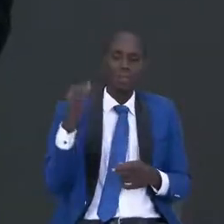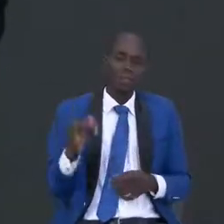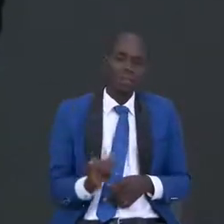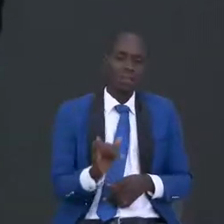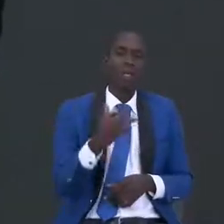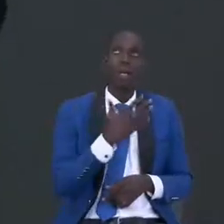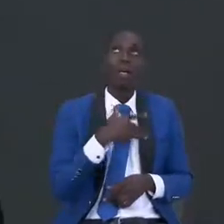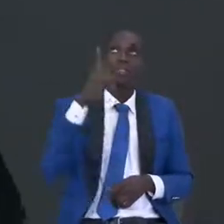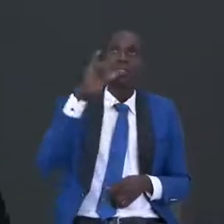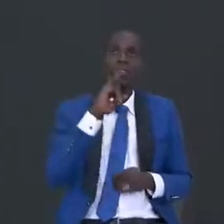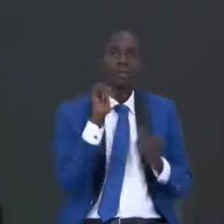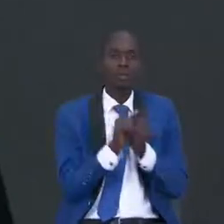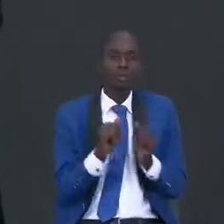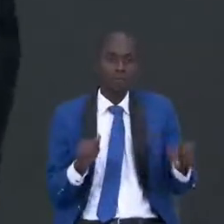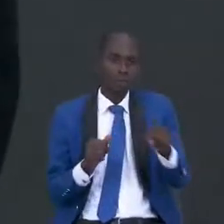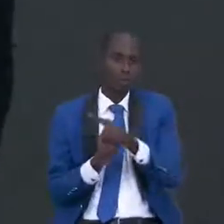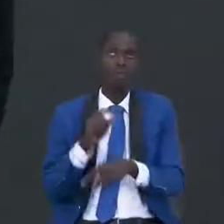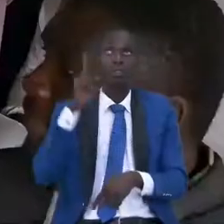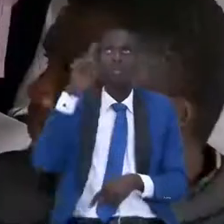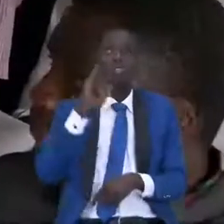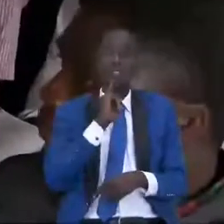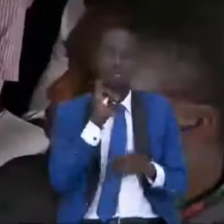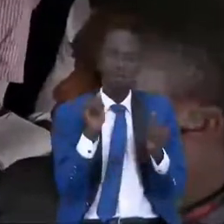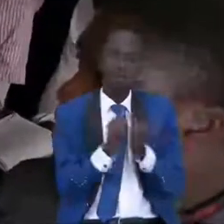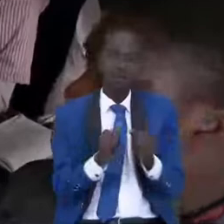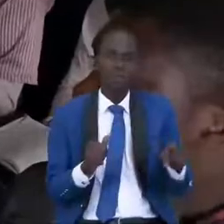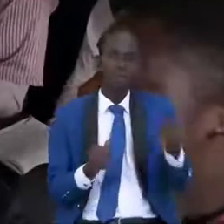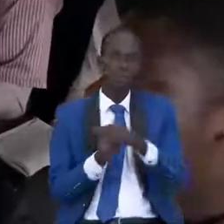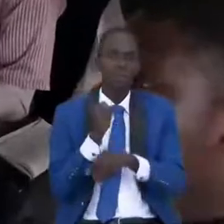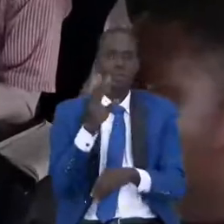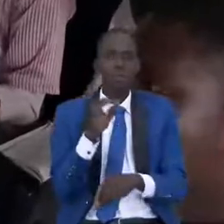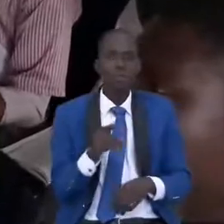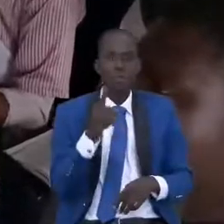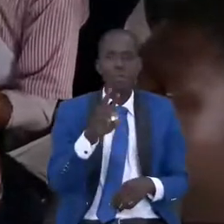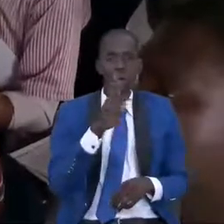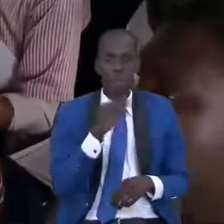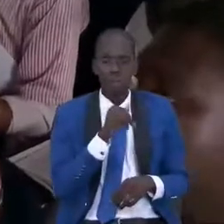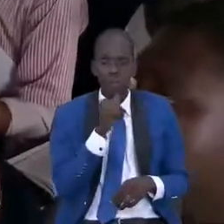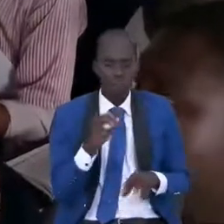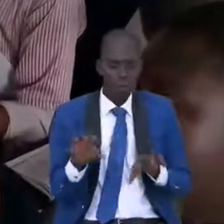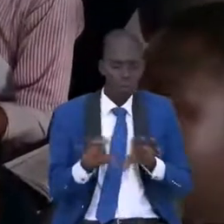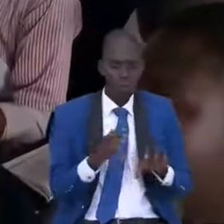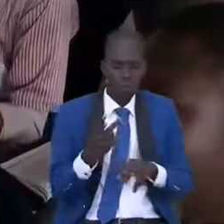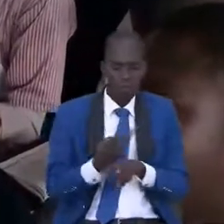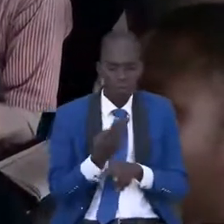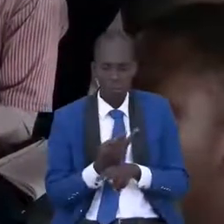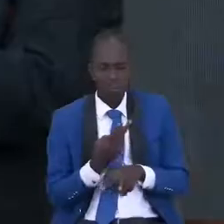toi. J'ai dit, il est avec toi. Alors, tu ne vas pas calculer.